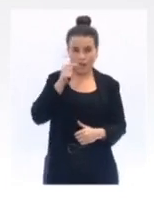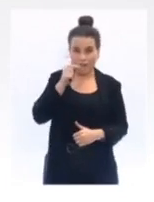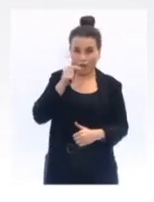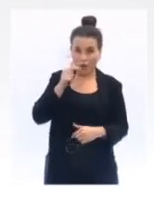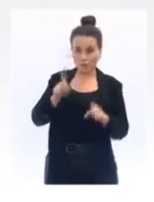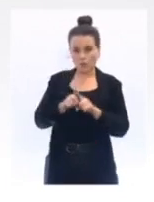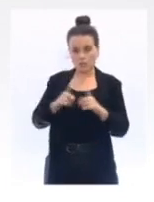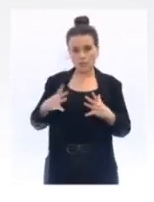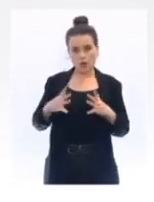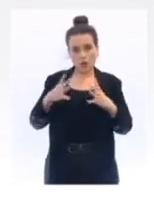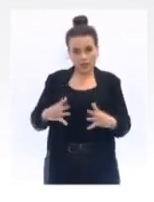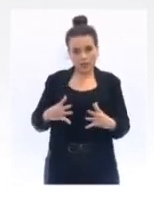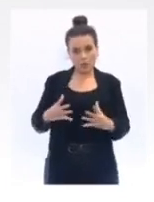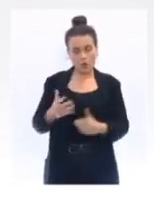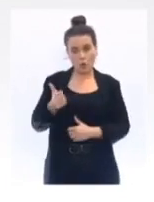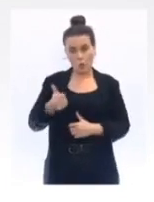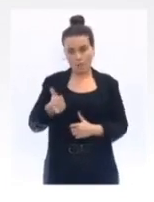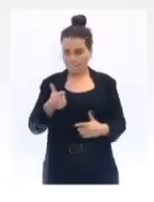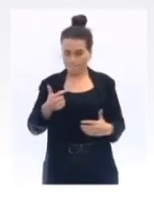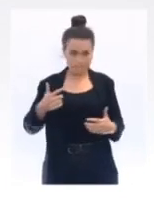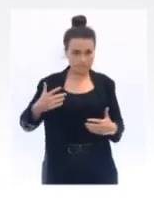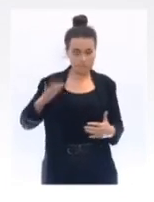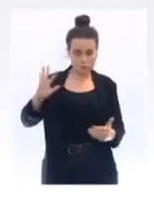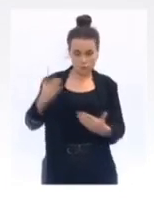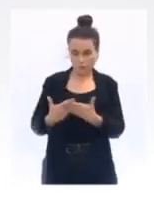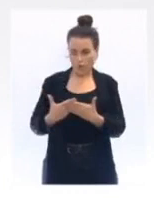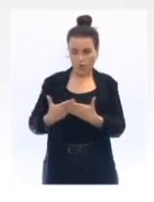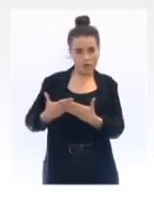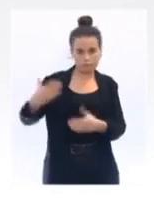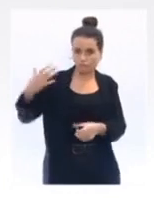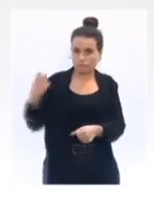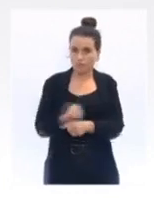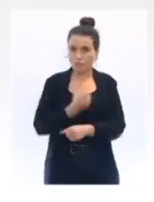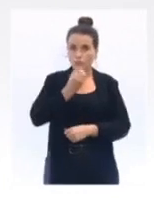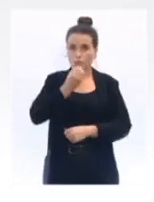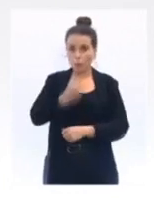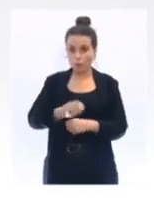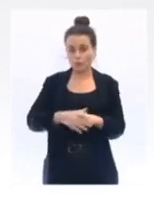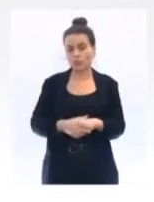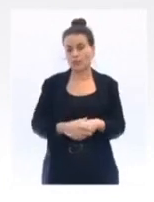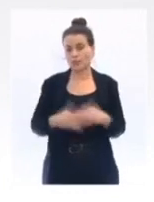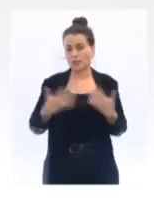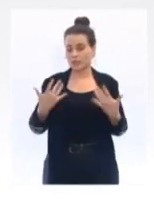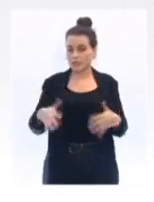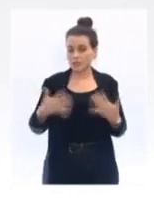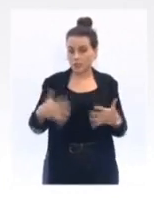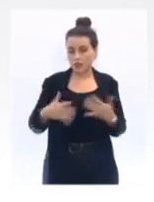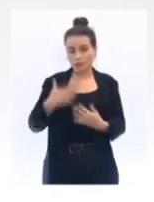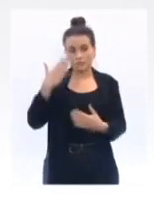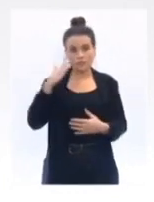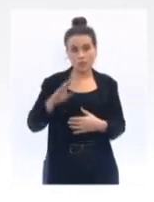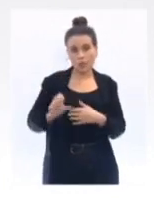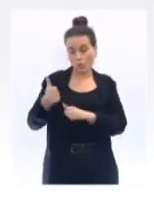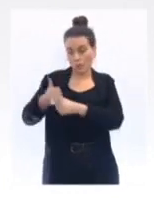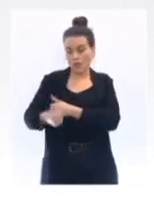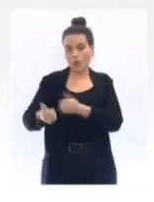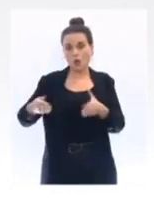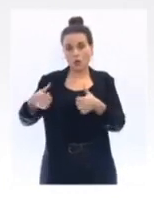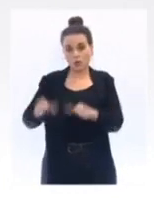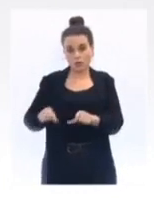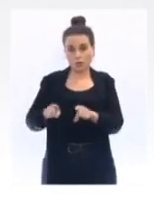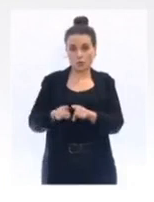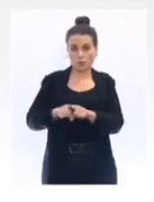déconfinement. Ils ont droit à la reconnaissance de la nation. Je veux le leur exprimer aujourd'hui parce que ce qui se joue est essentiel